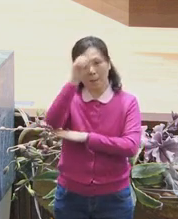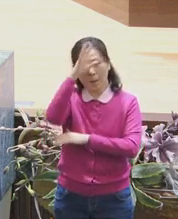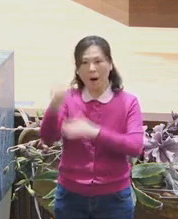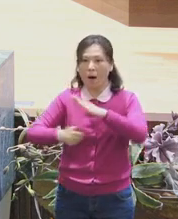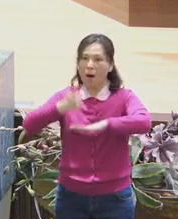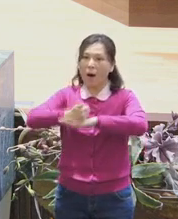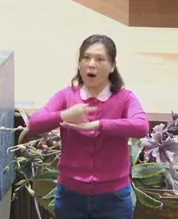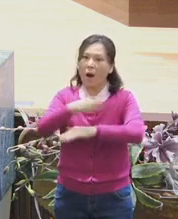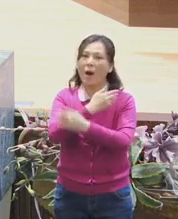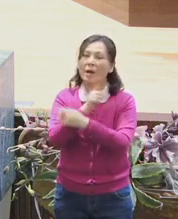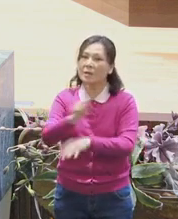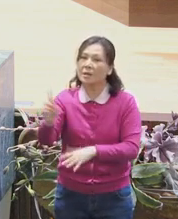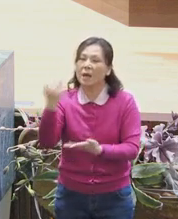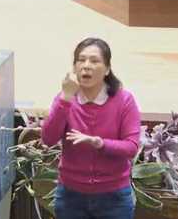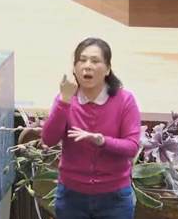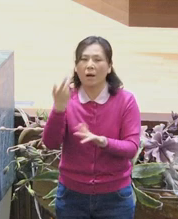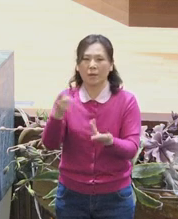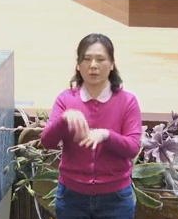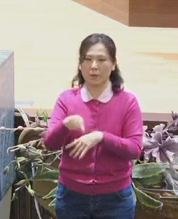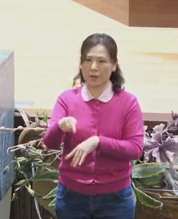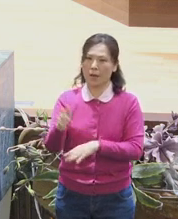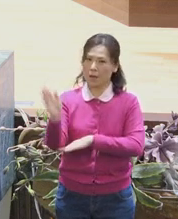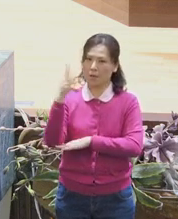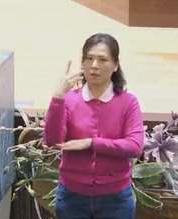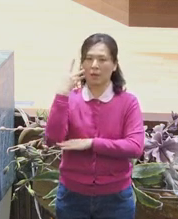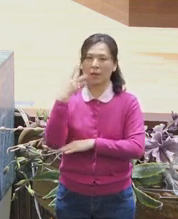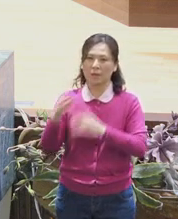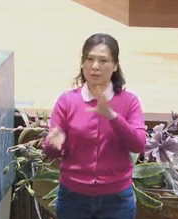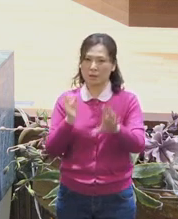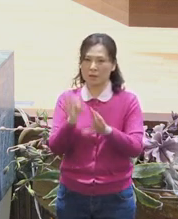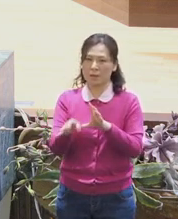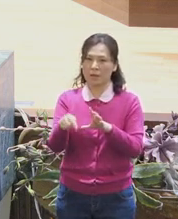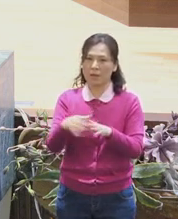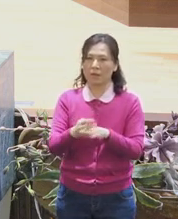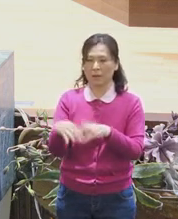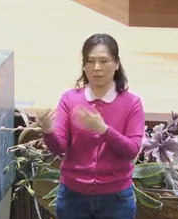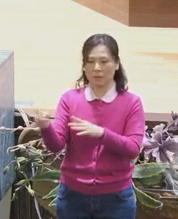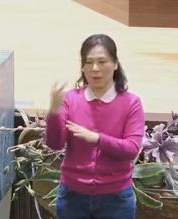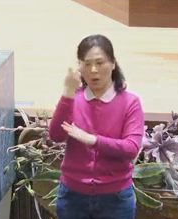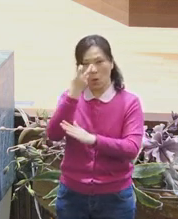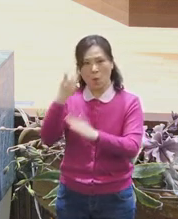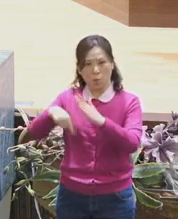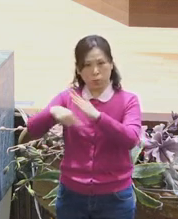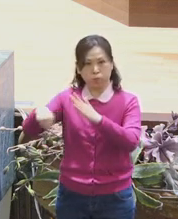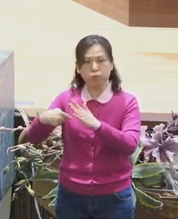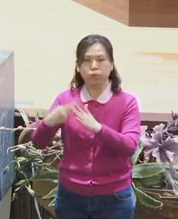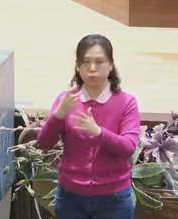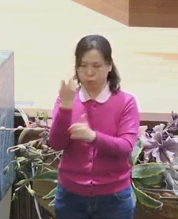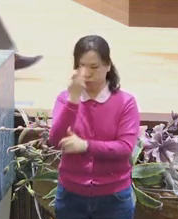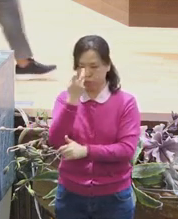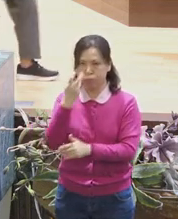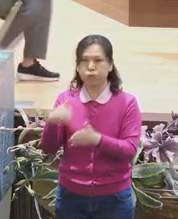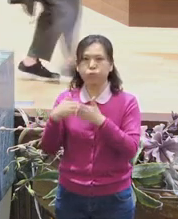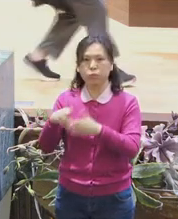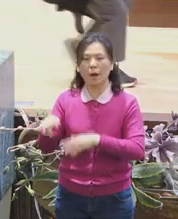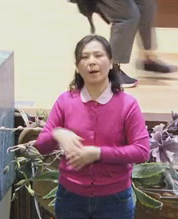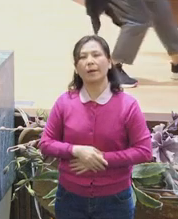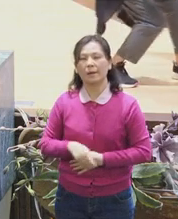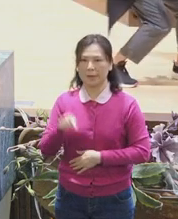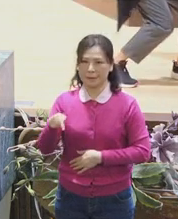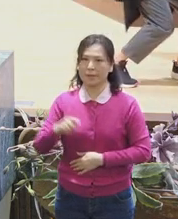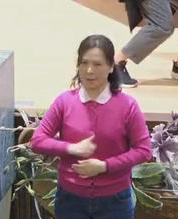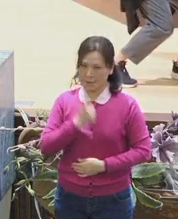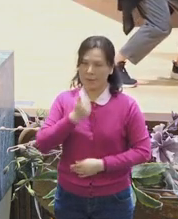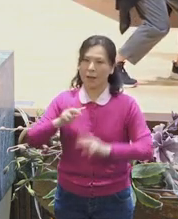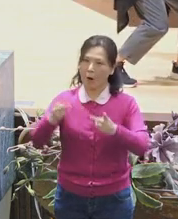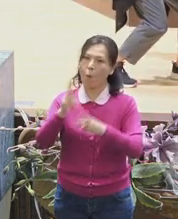回去说那这个政治现金还是只有监察院可以监察的那个状况，那这个就很明确的是一个具体的